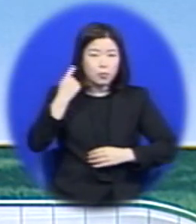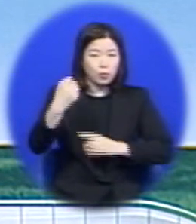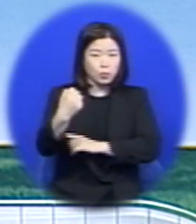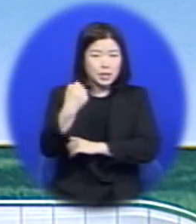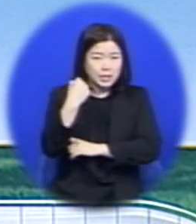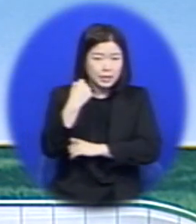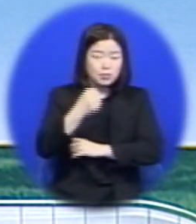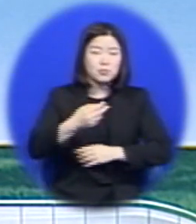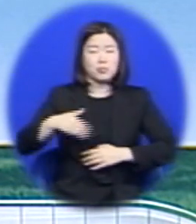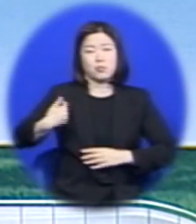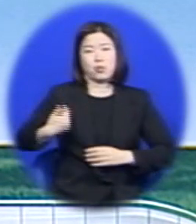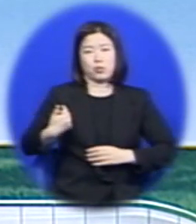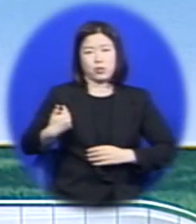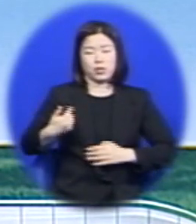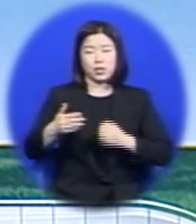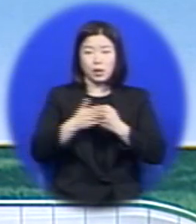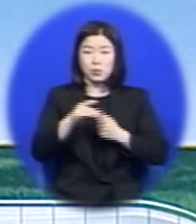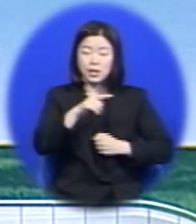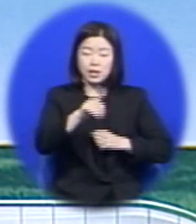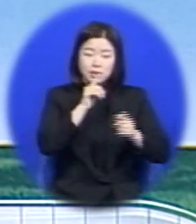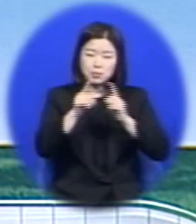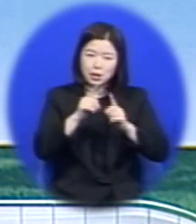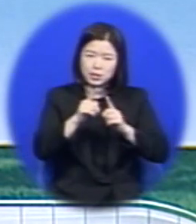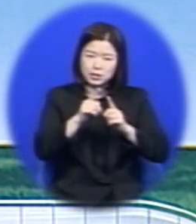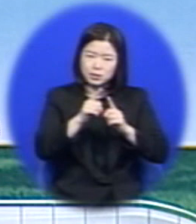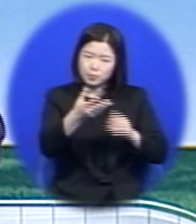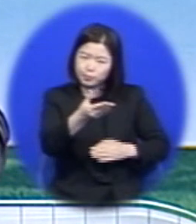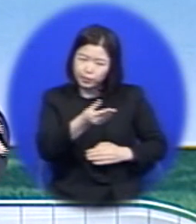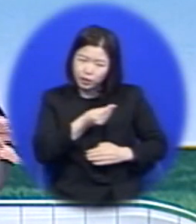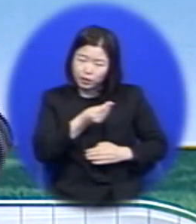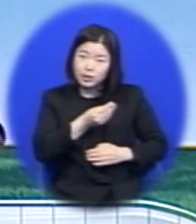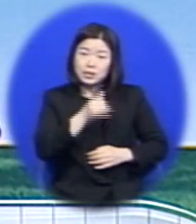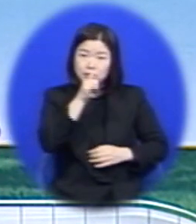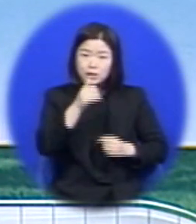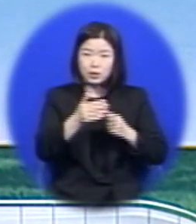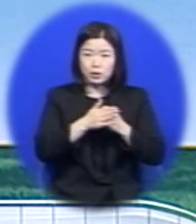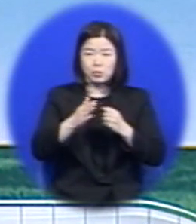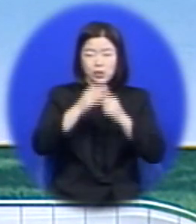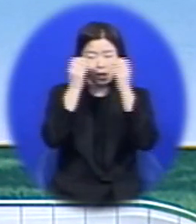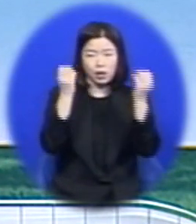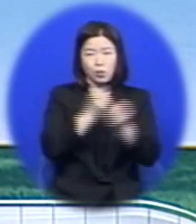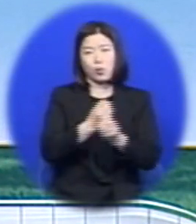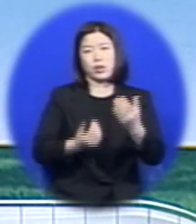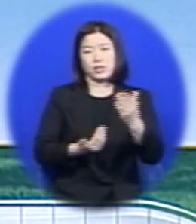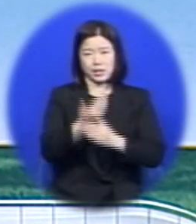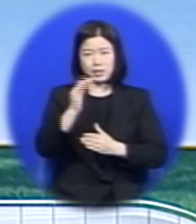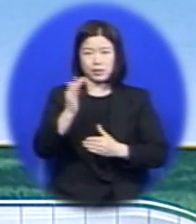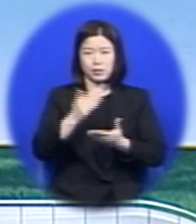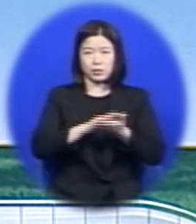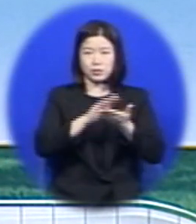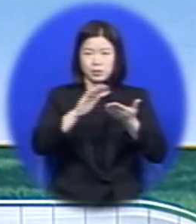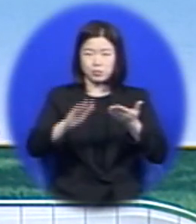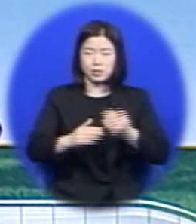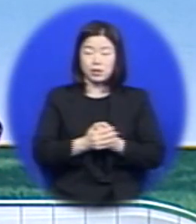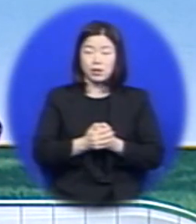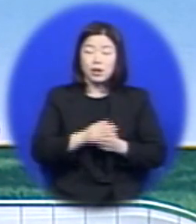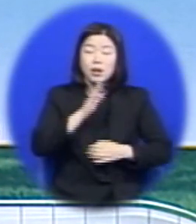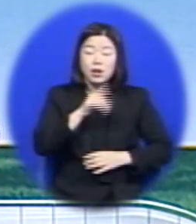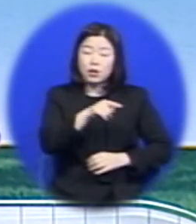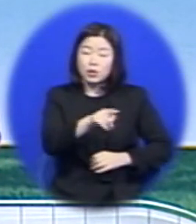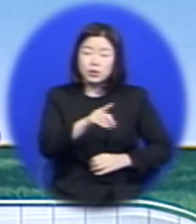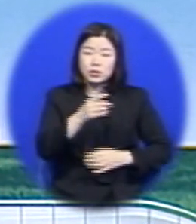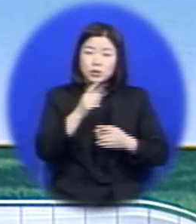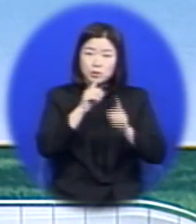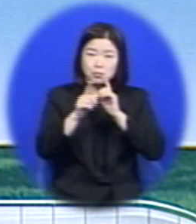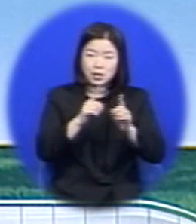채 이 말씀을 적용하다 보니까 그런 오해를 가져오게 된 거죠. 사실 이 말씀의